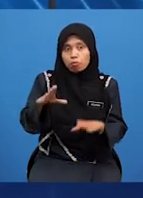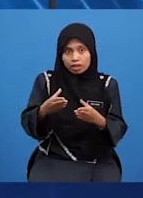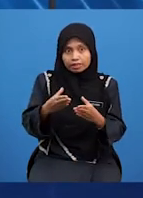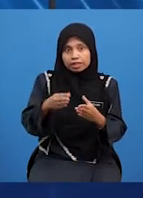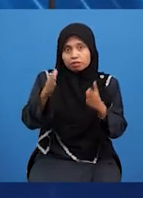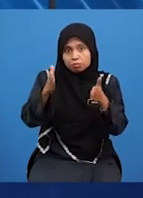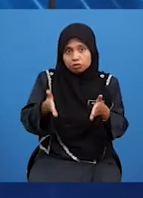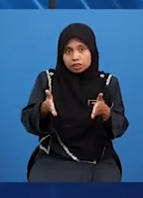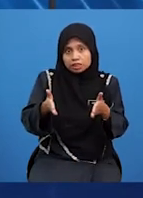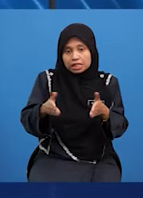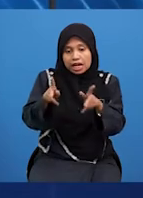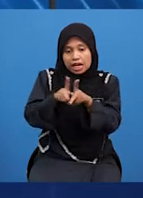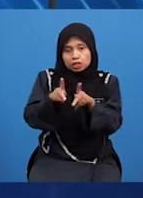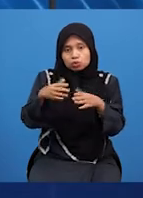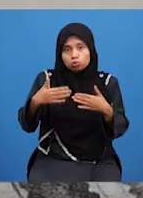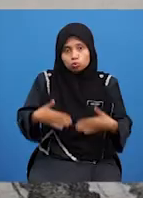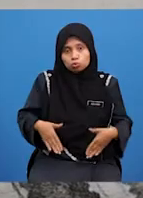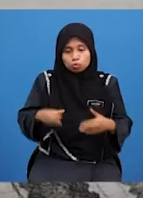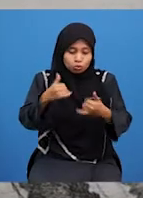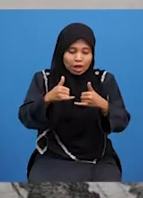kain. Apakah sifat objek-objek ini?